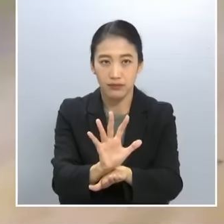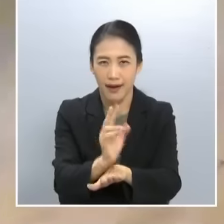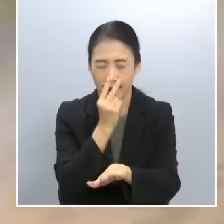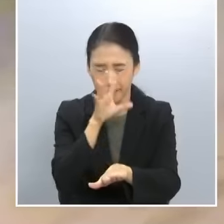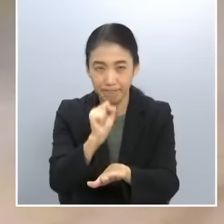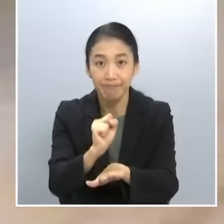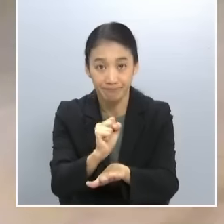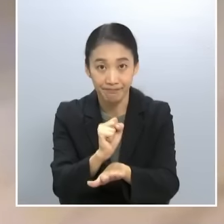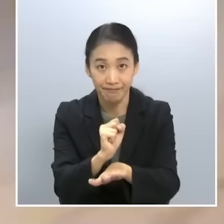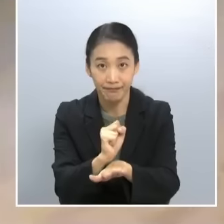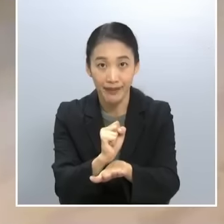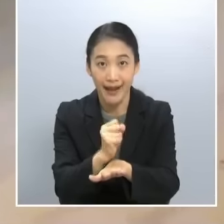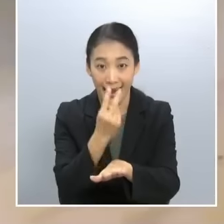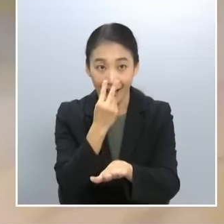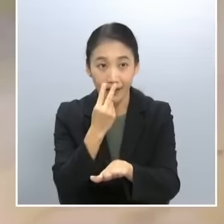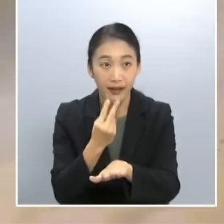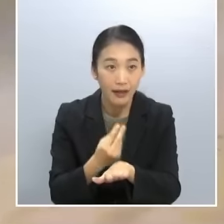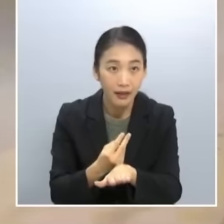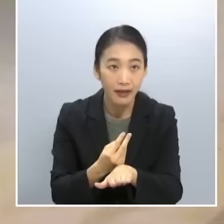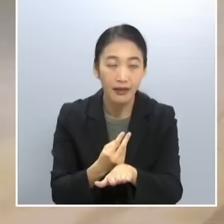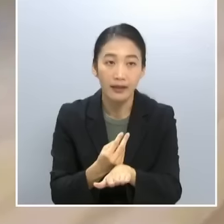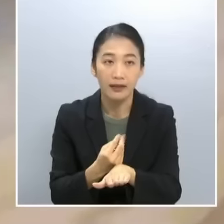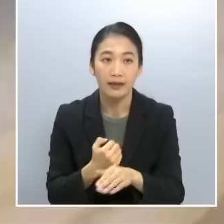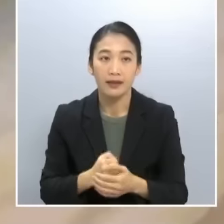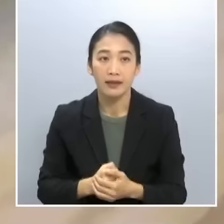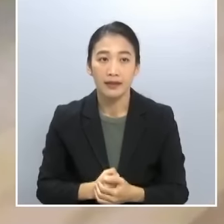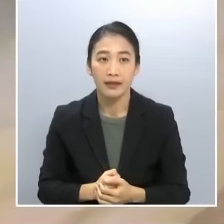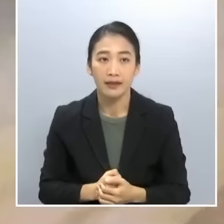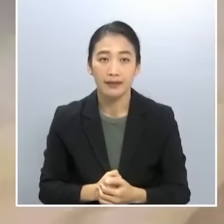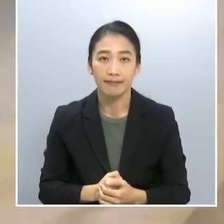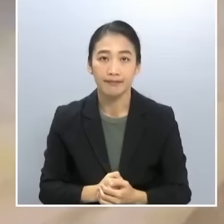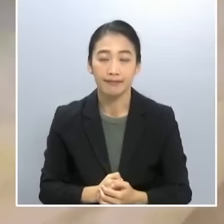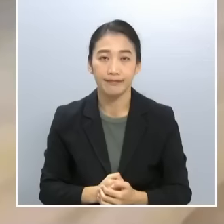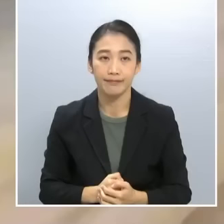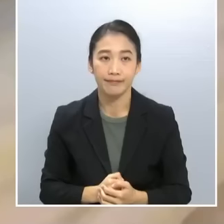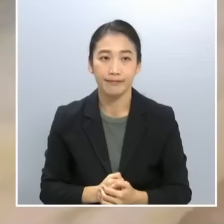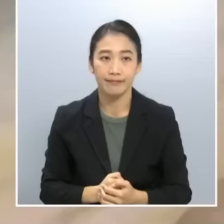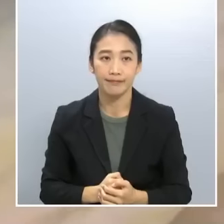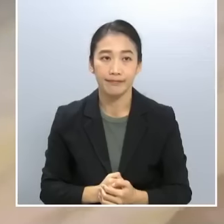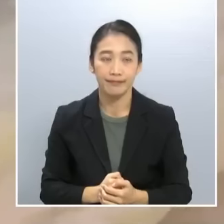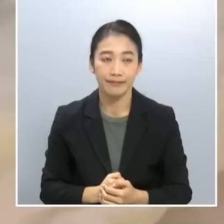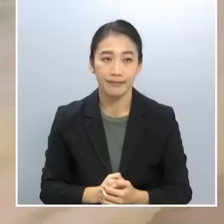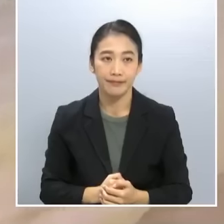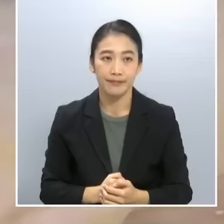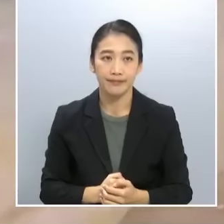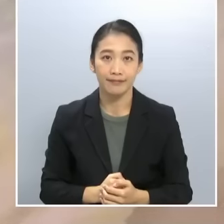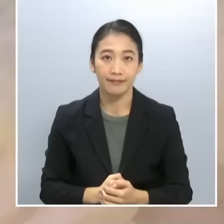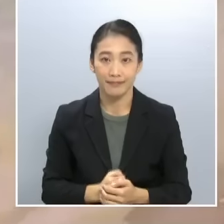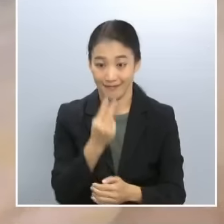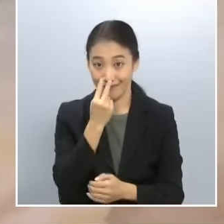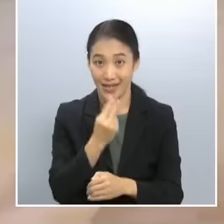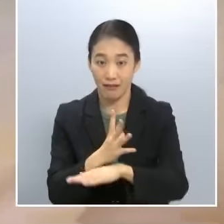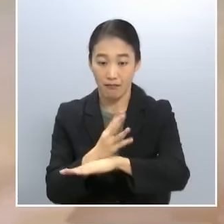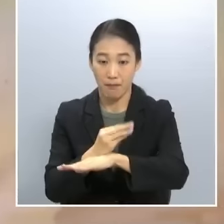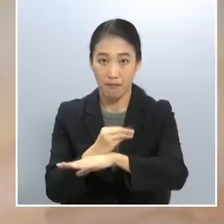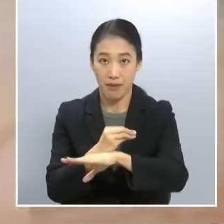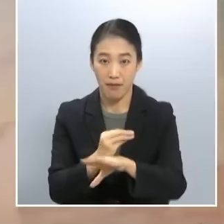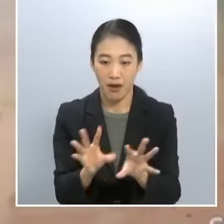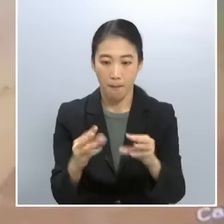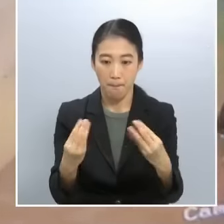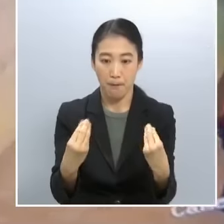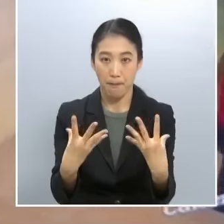นี่ขึ้นรถละอ่าเดี๋ยวจะเข้าเกียร์แล้วคุณผู้ชมรอแป๊บนี่มาแล้วอ้าเข้าเกียร์แล้วก็